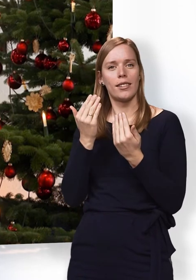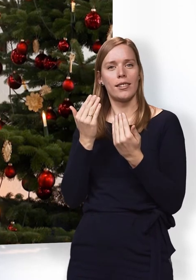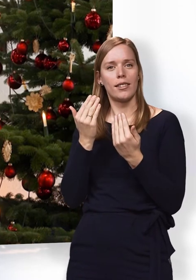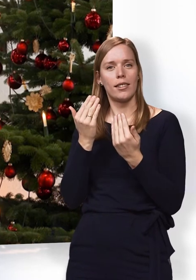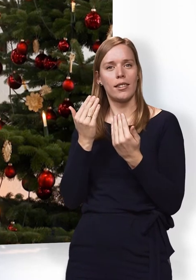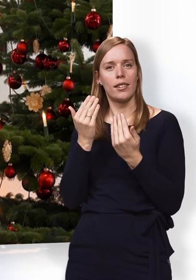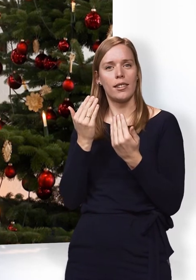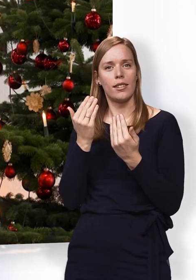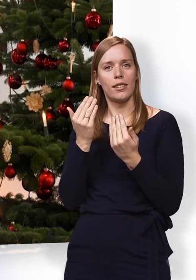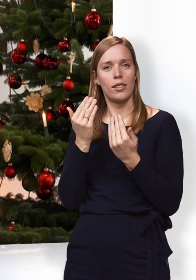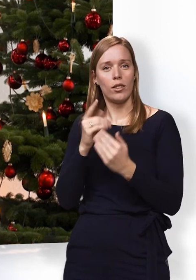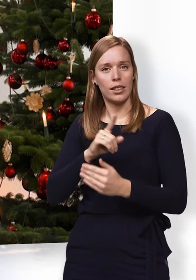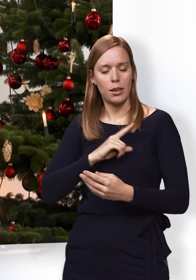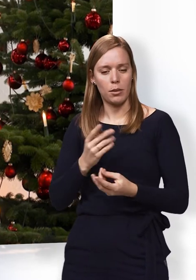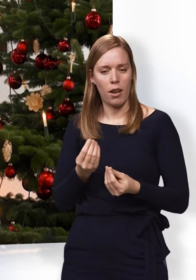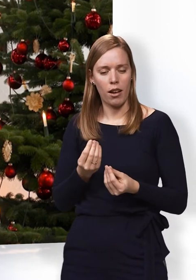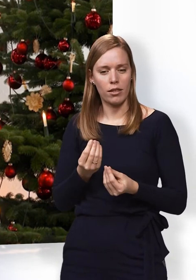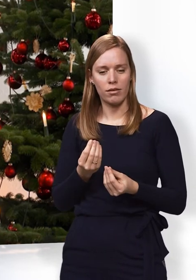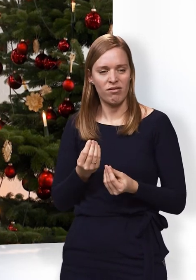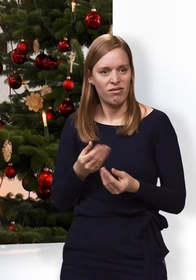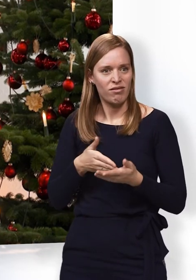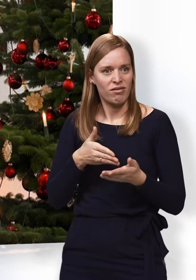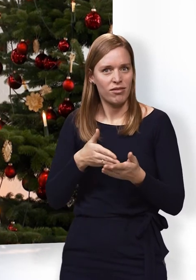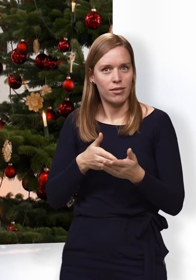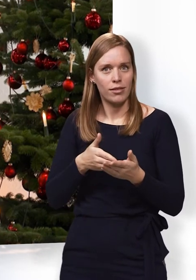so lange führt uns Gott.